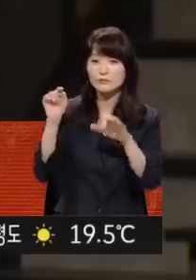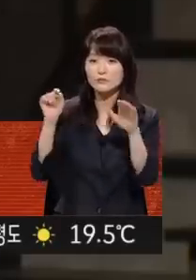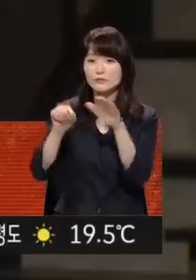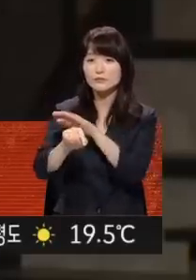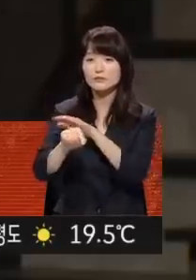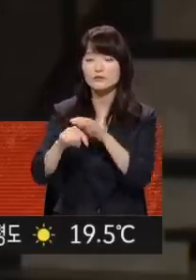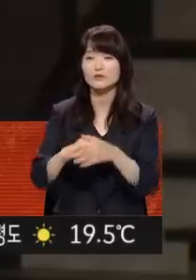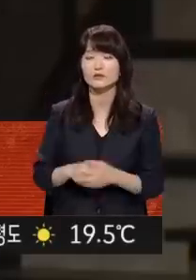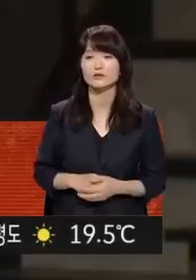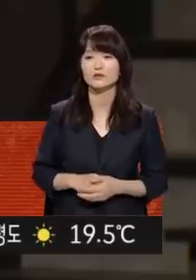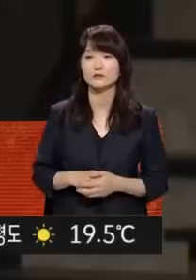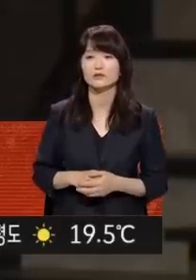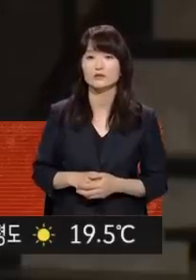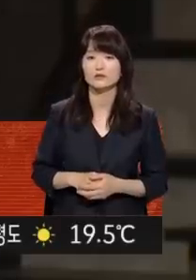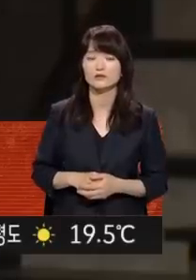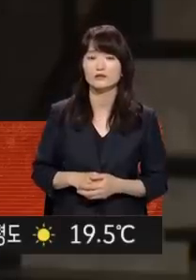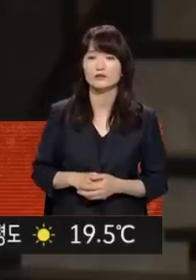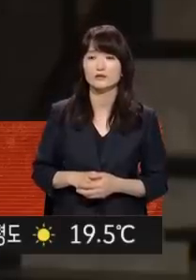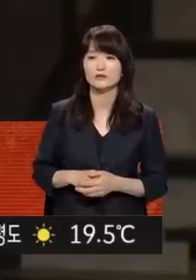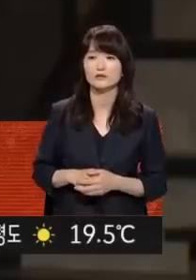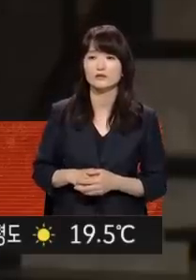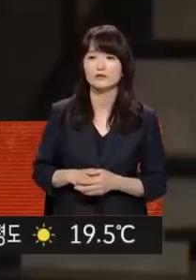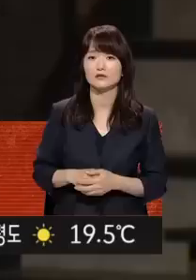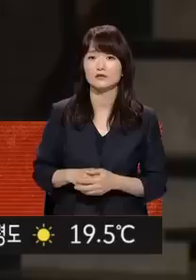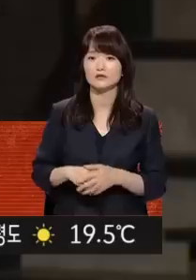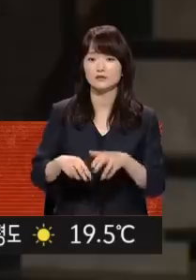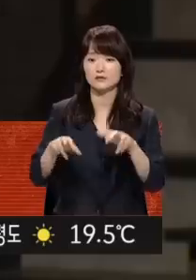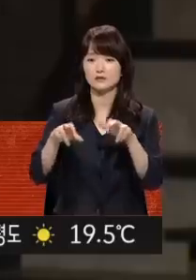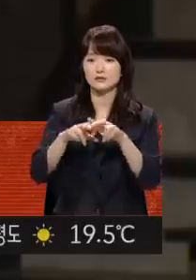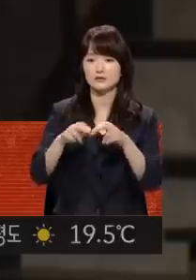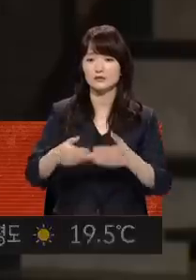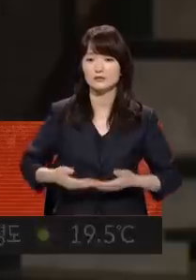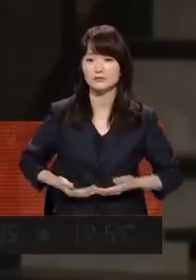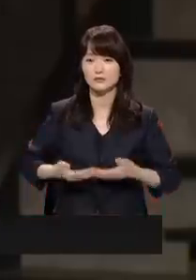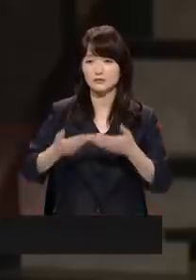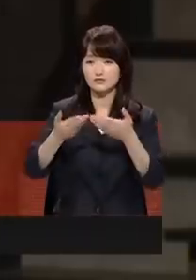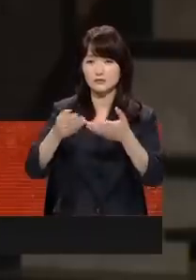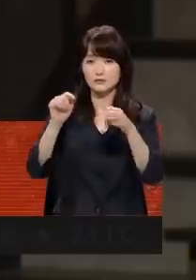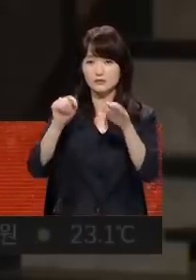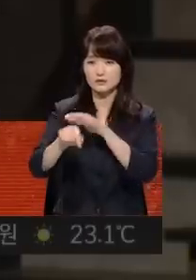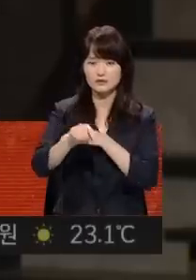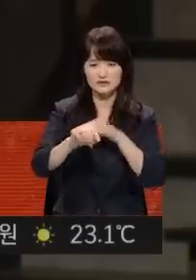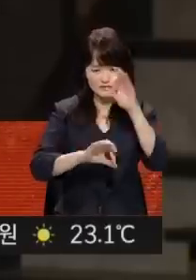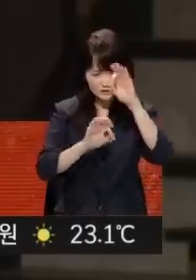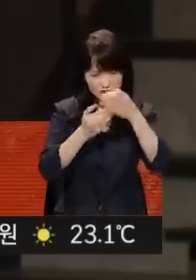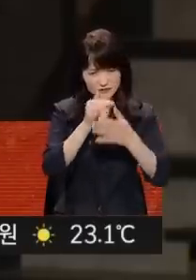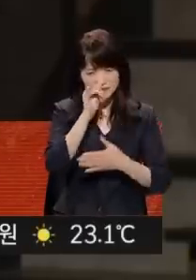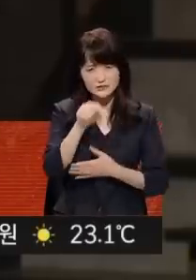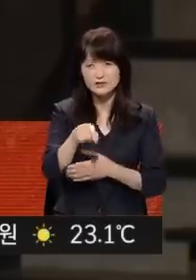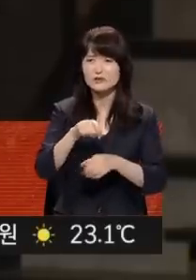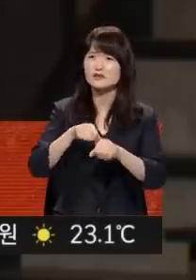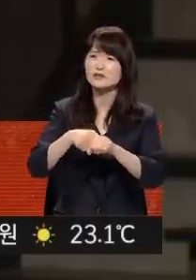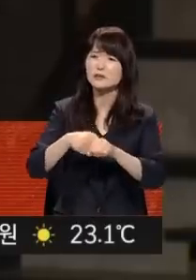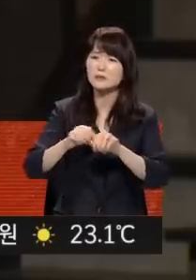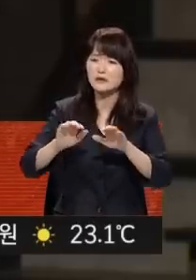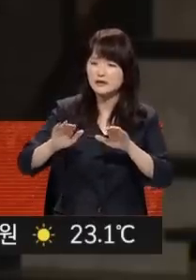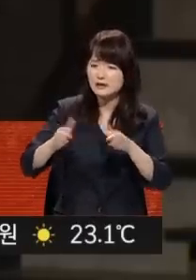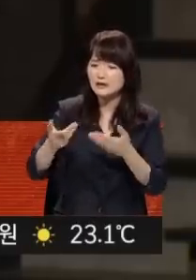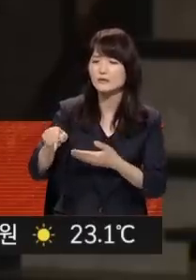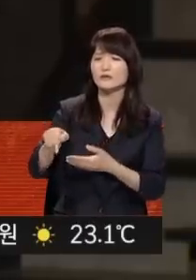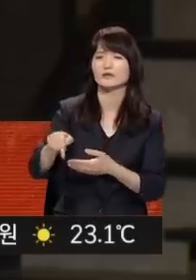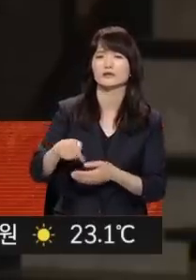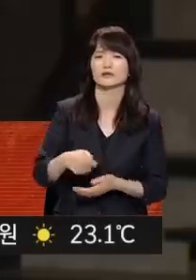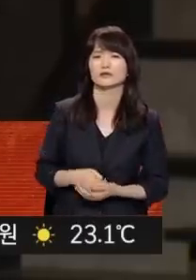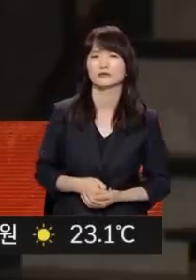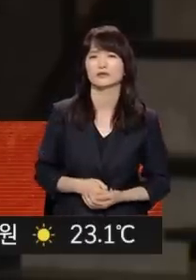장애인에 대한 그 봉사를 갔다 한다라고 하면 이런 사건들이 있고 그 사건에 대한 처벌이 이런 식으로 이제 만약에 가게